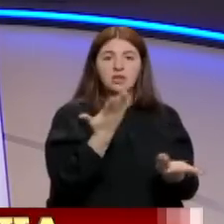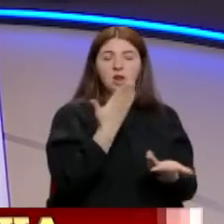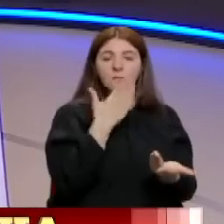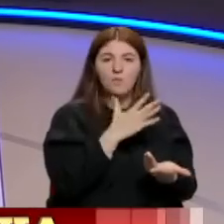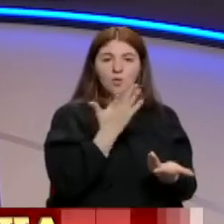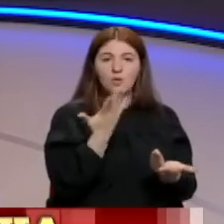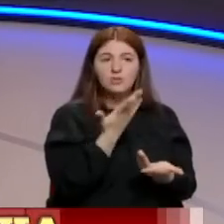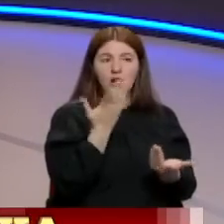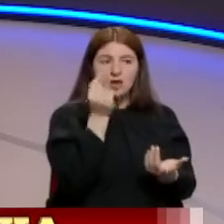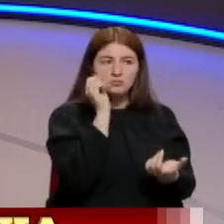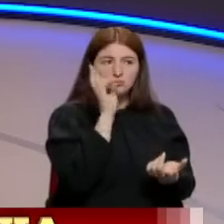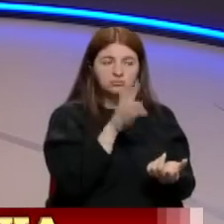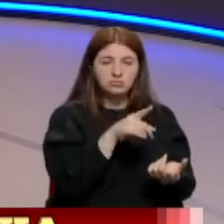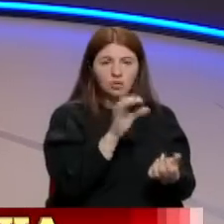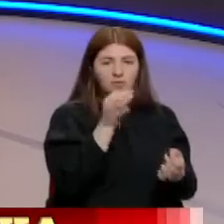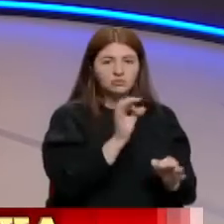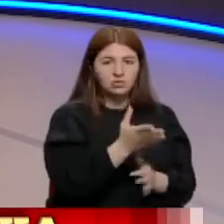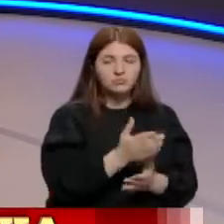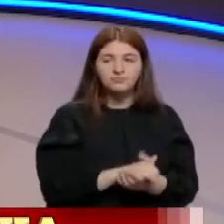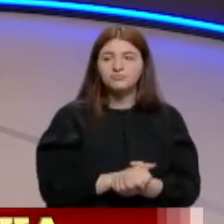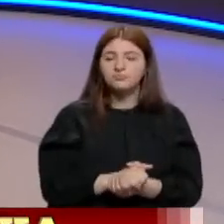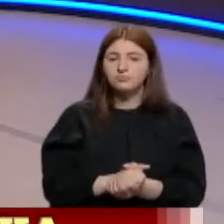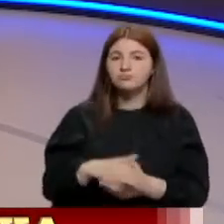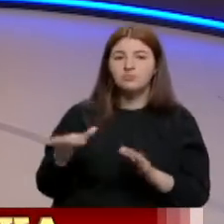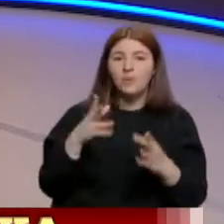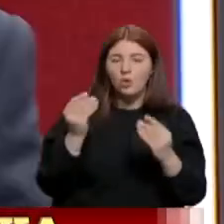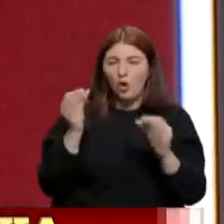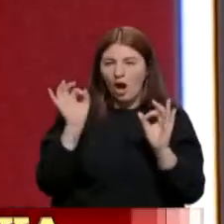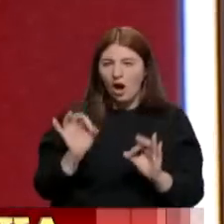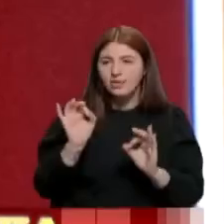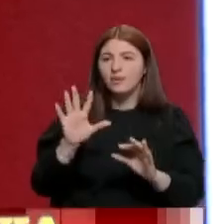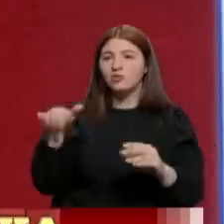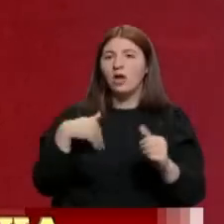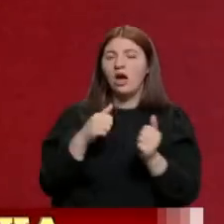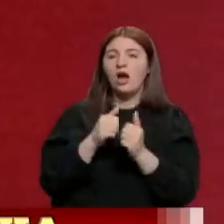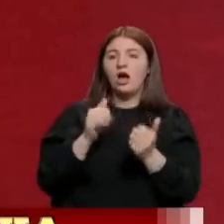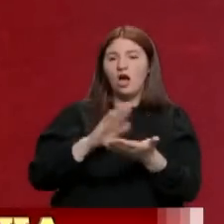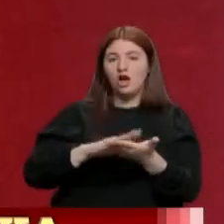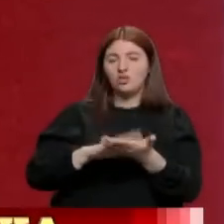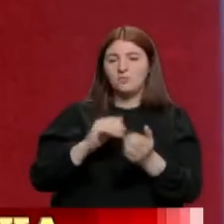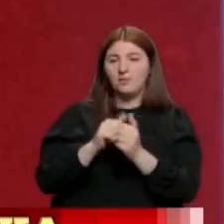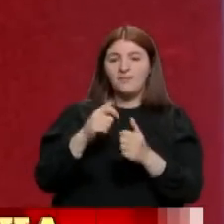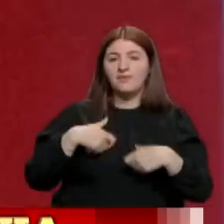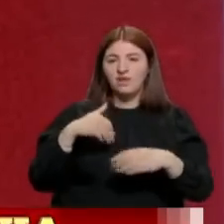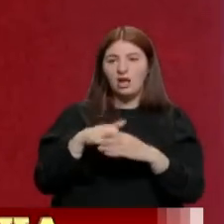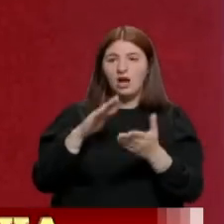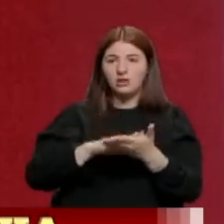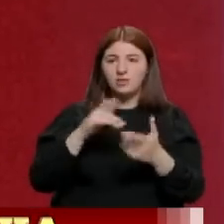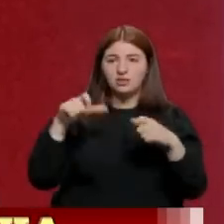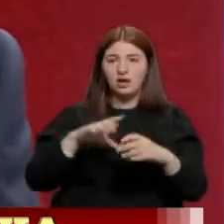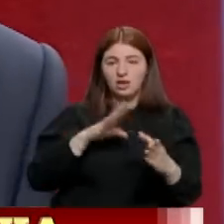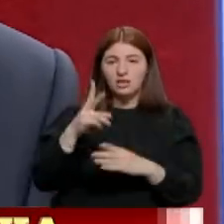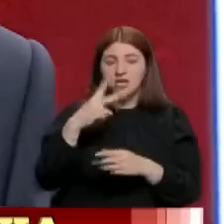yok? Nelere tanık oldunuz? Böyle başlayalım. Deprem olur olmaz bütün arkadaşlarımla birlikte, bütün vekil arkadaşlarımla birlikte sahadaydık